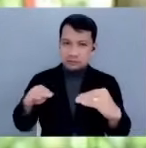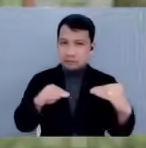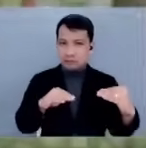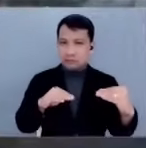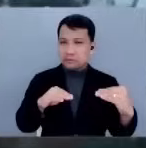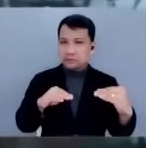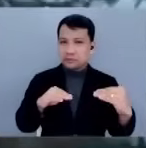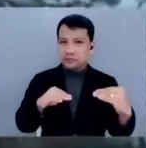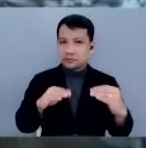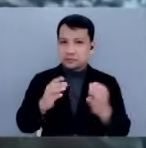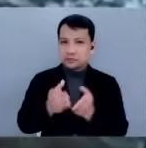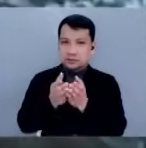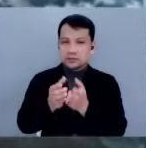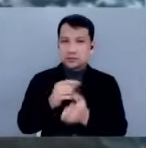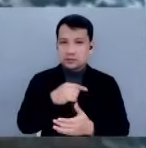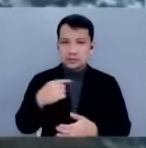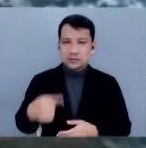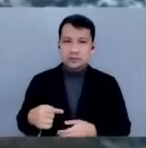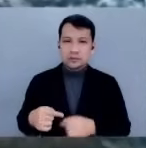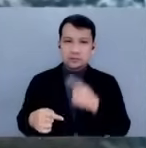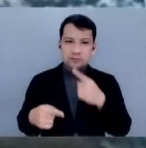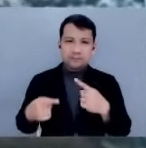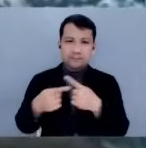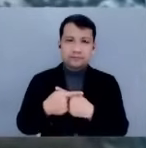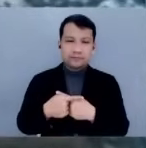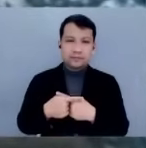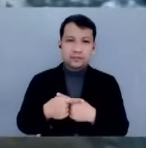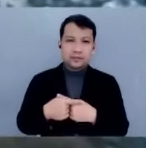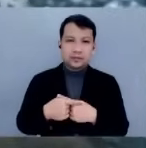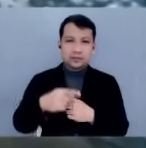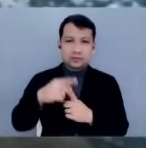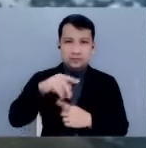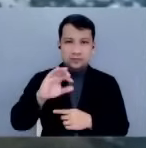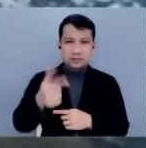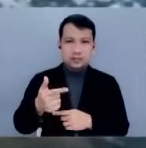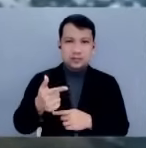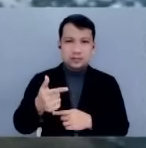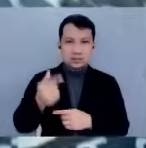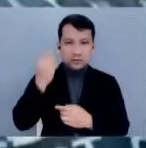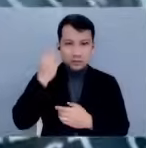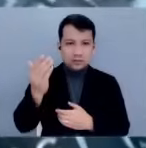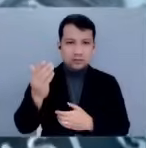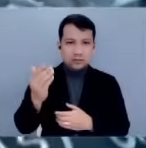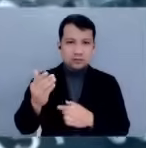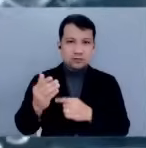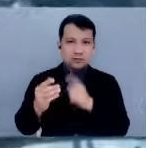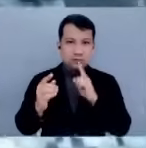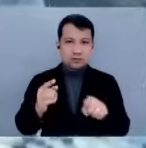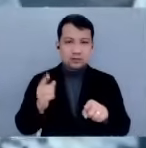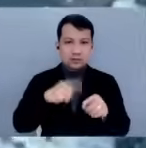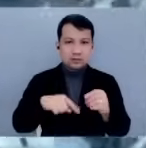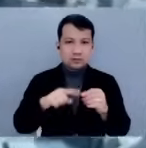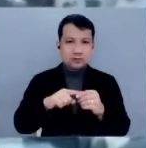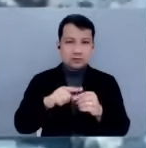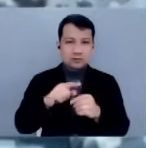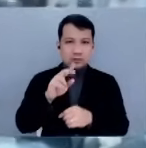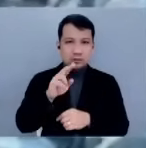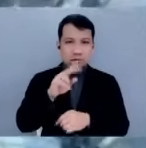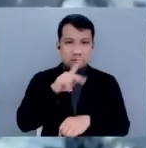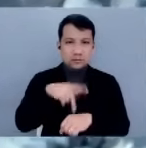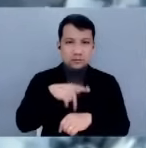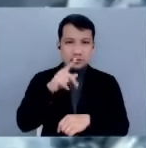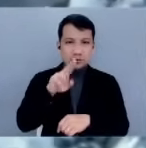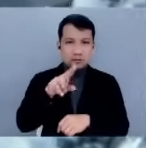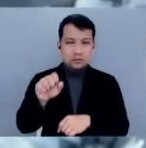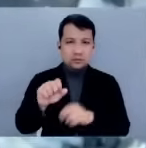vessels. Kinontra naman ng Philippine Coast Guard ang pagtawag ng naturang Chinese report na Philippine and US government-funded NGO ang